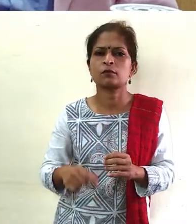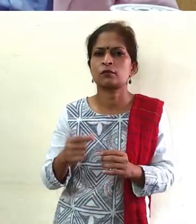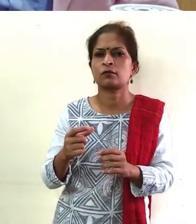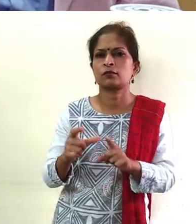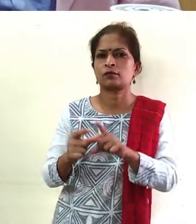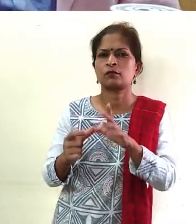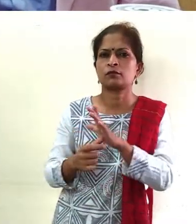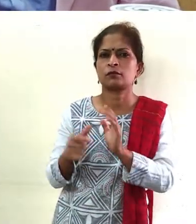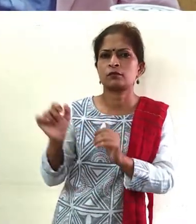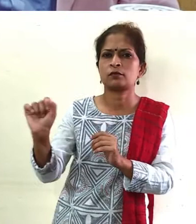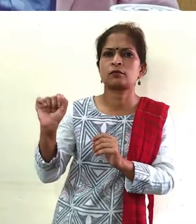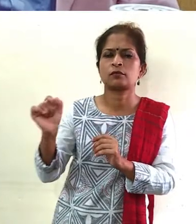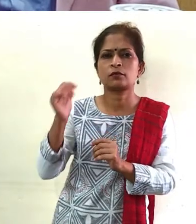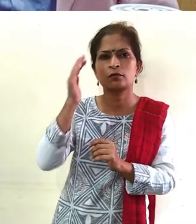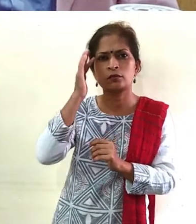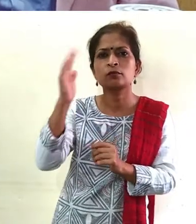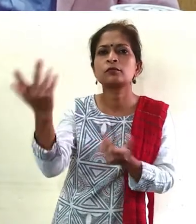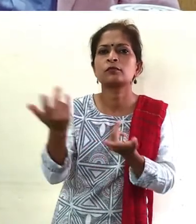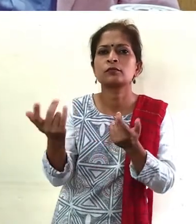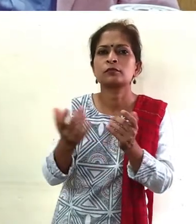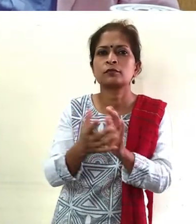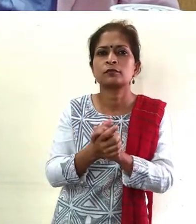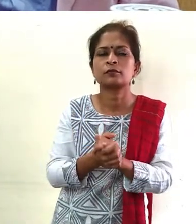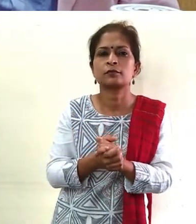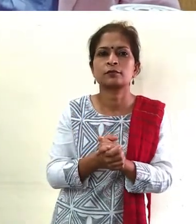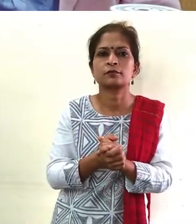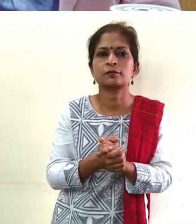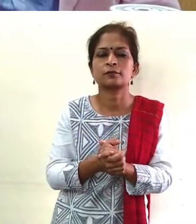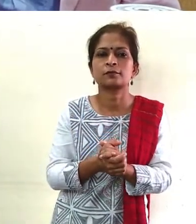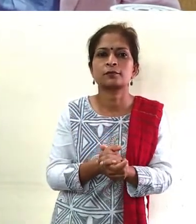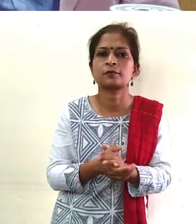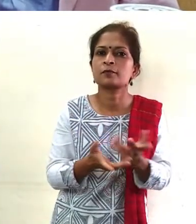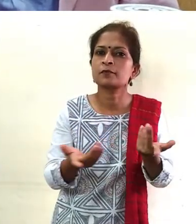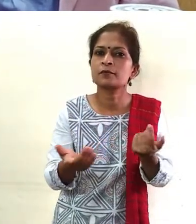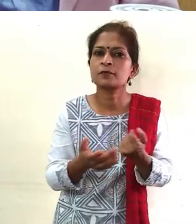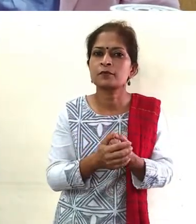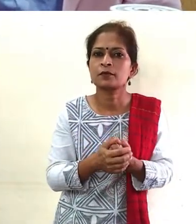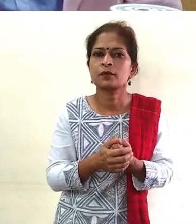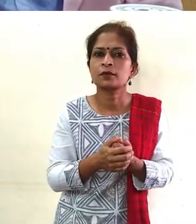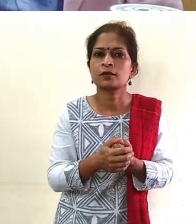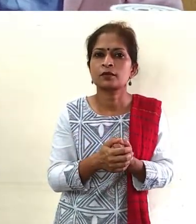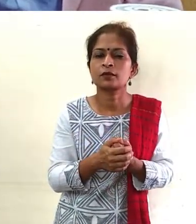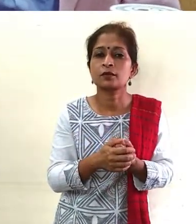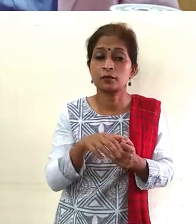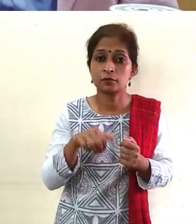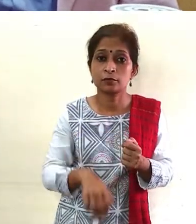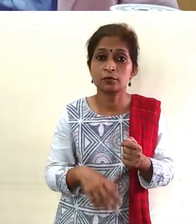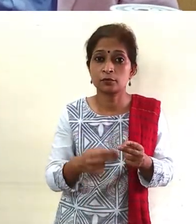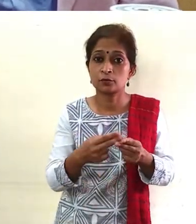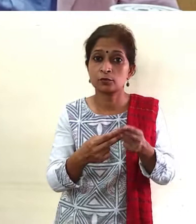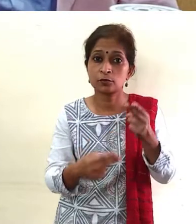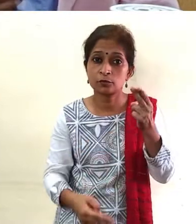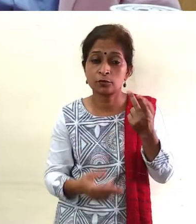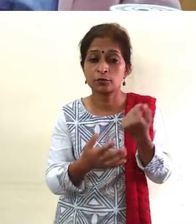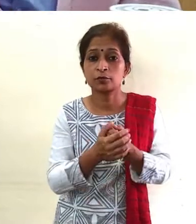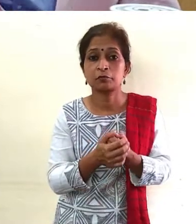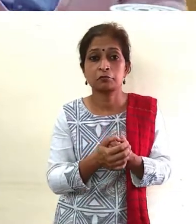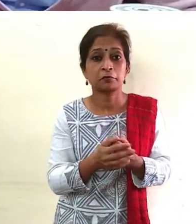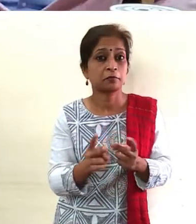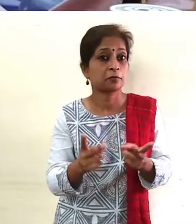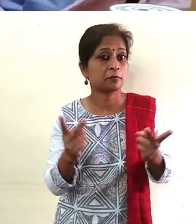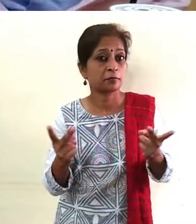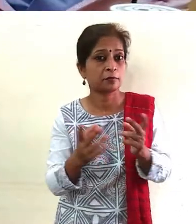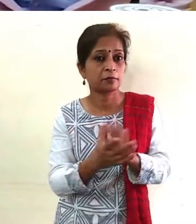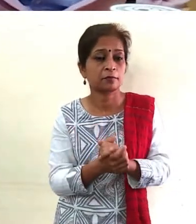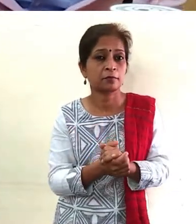रख कदम फूंक फूंक कर नादा, जर्रे जर्रे में जान है प्यारी। इश्क की दास्तान है प्यारी, अपनी अपनी